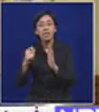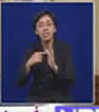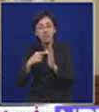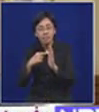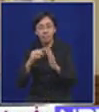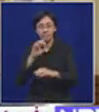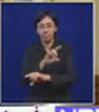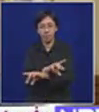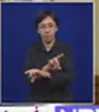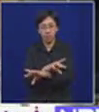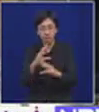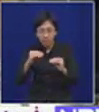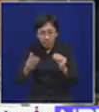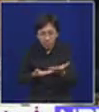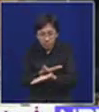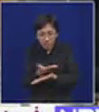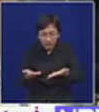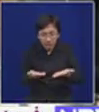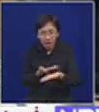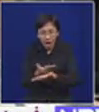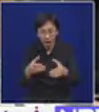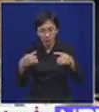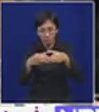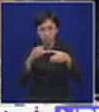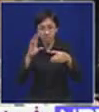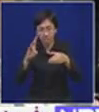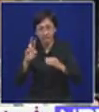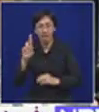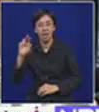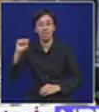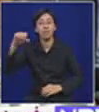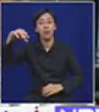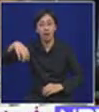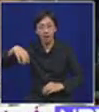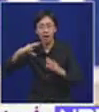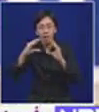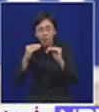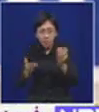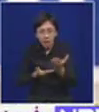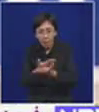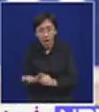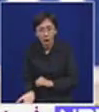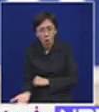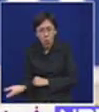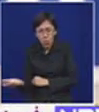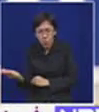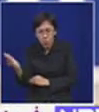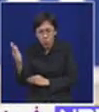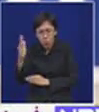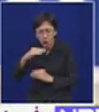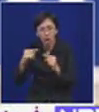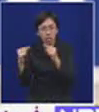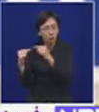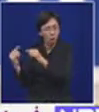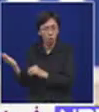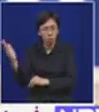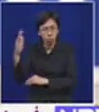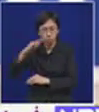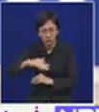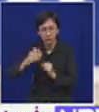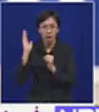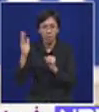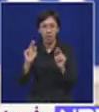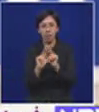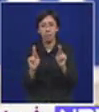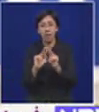บุรียังคงพิจารณาในหมวด7รัฐสภาต่อเนื่องจากช่วงเช้าซึ่งนายนรชิตสิงหเสนีโฆษกกรรมการ